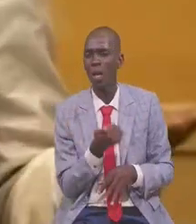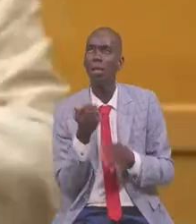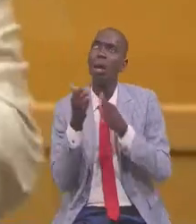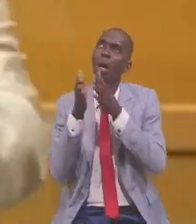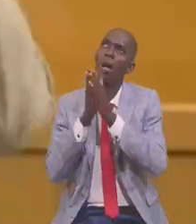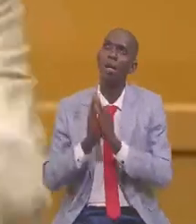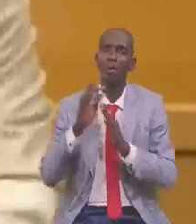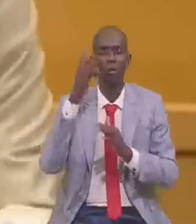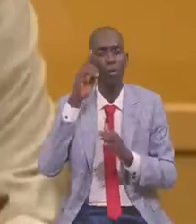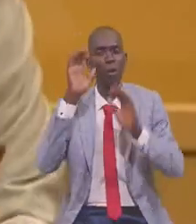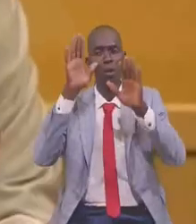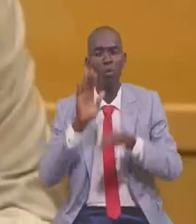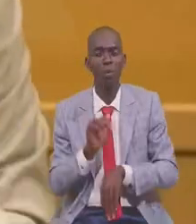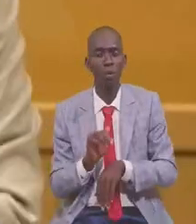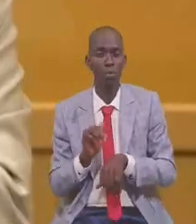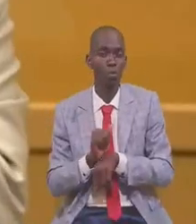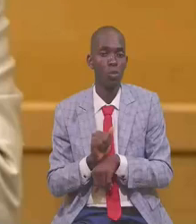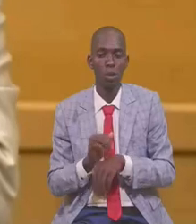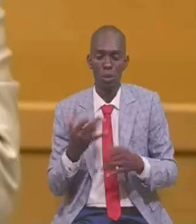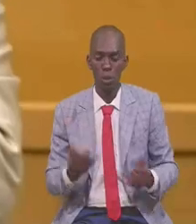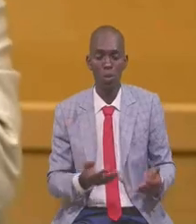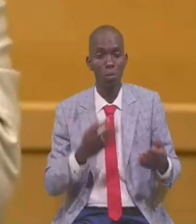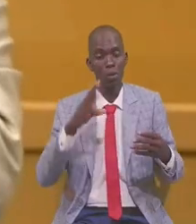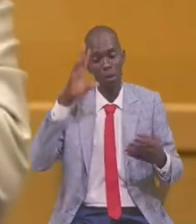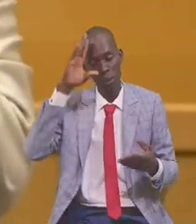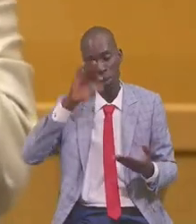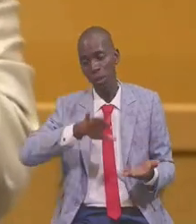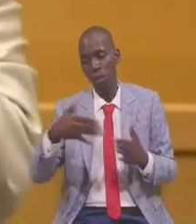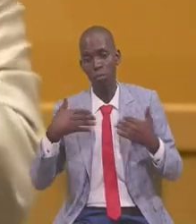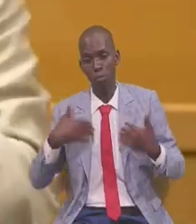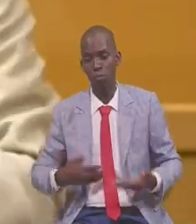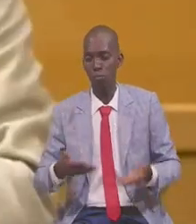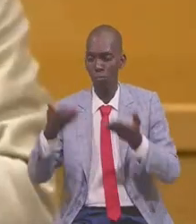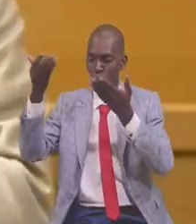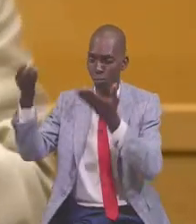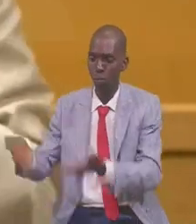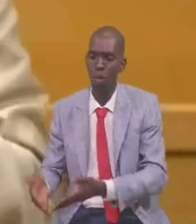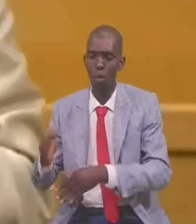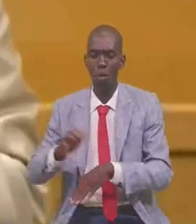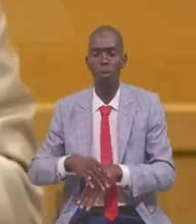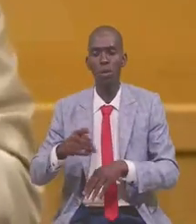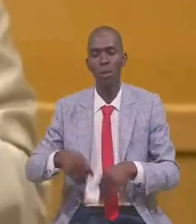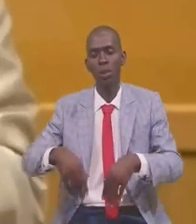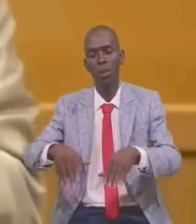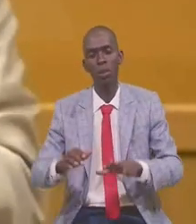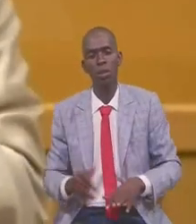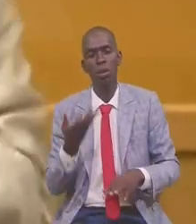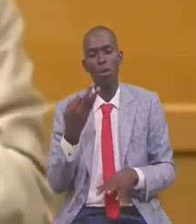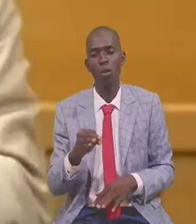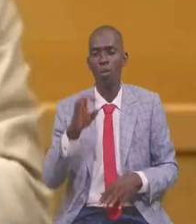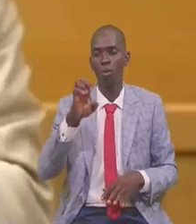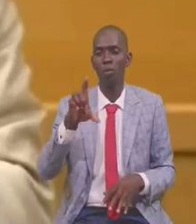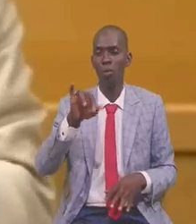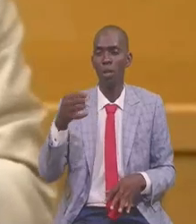comme miracle. Ils ont fait tomber le cadavre dans le tombeau de d'Élisée. Quand